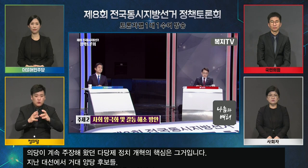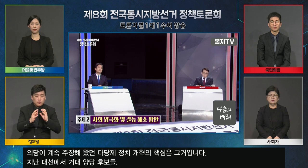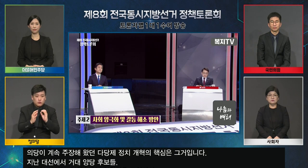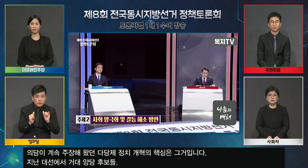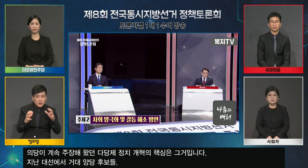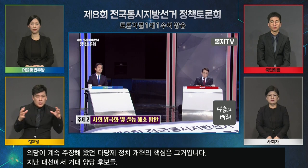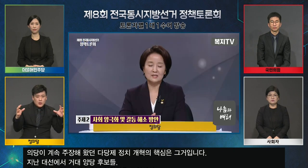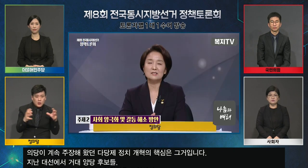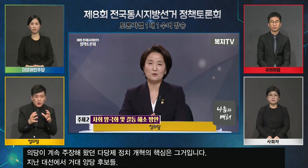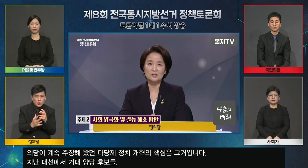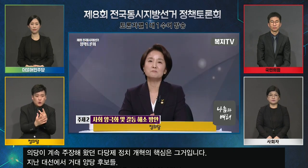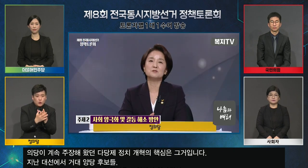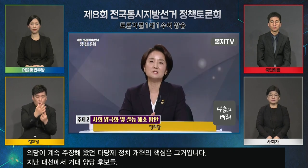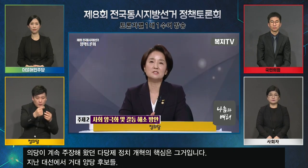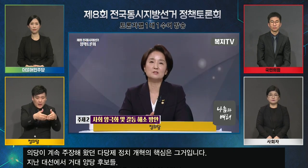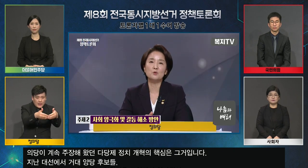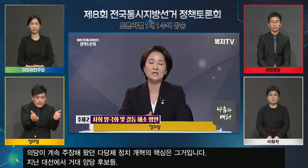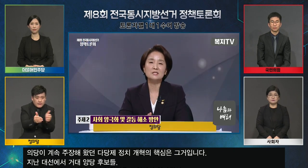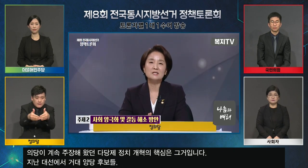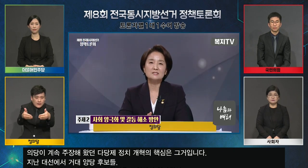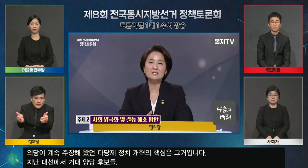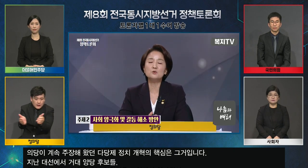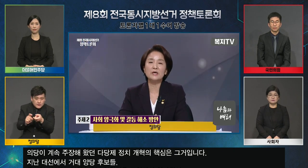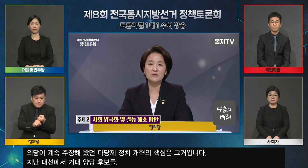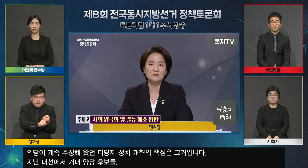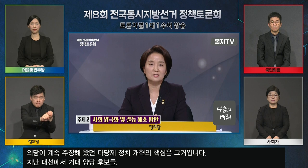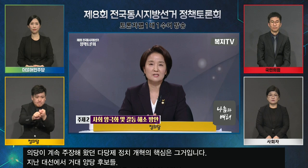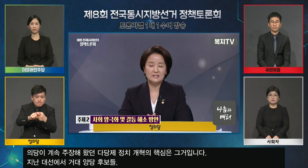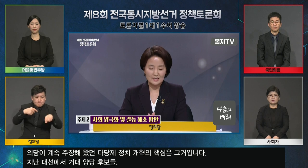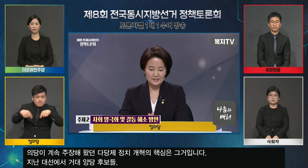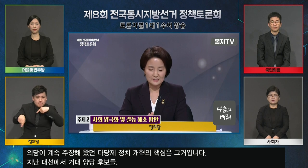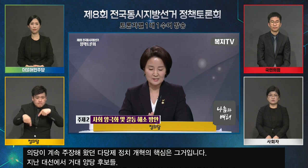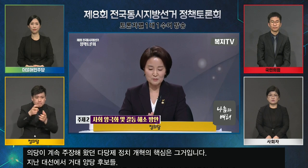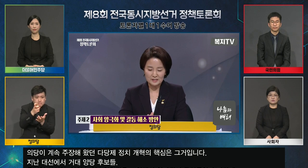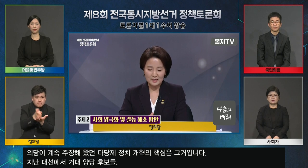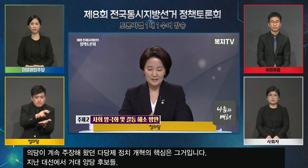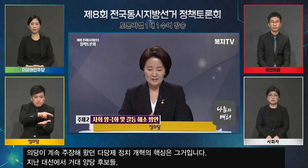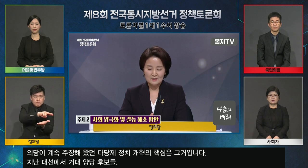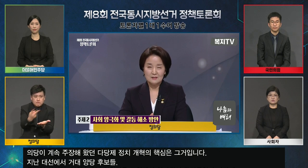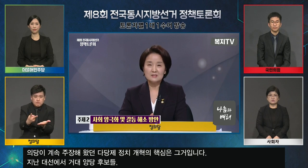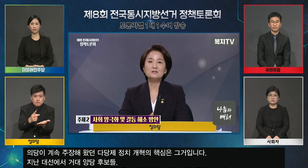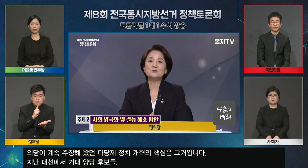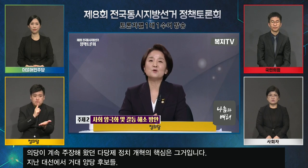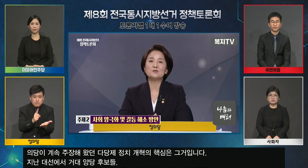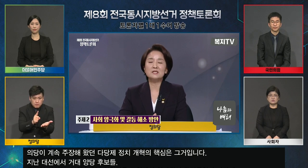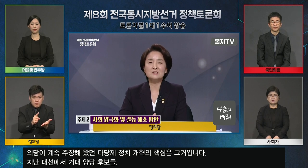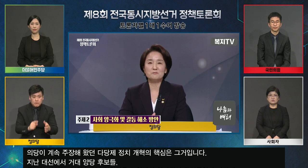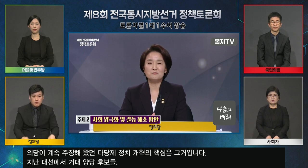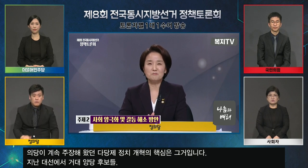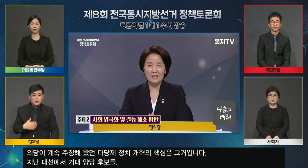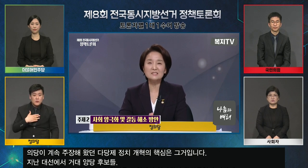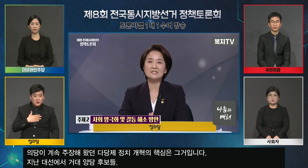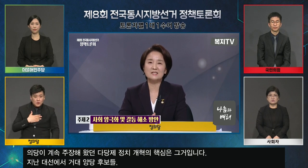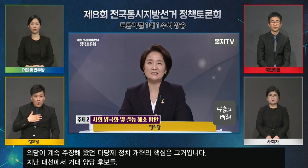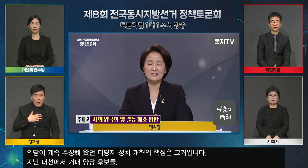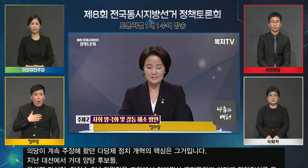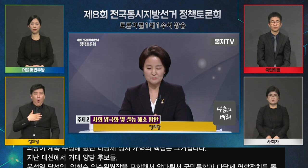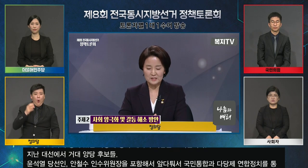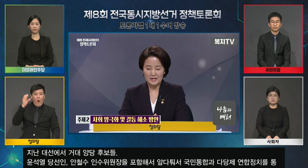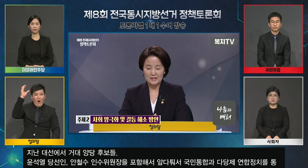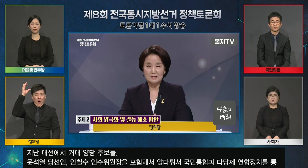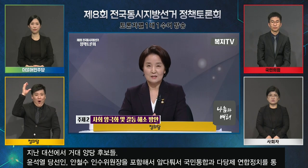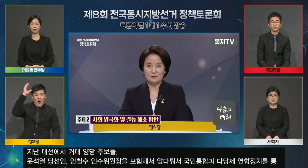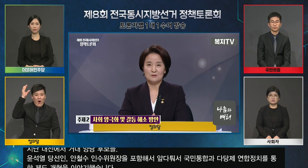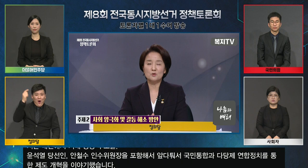다당제 연합정치를 통한 제도개혁을 이야기했습니다. 그래서 저 내심 많은 기대를